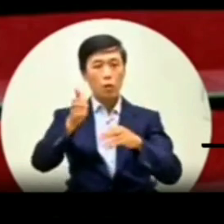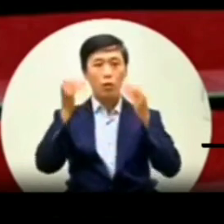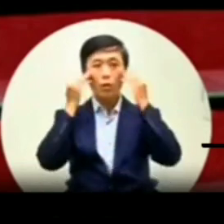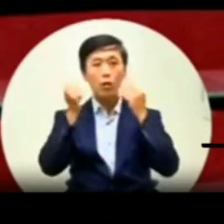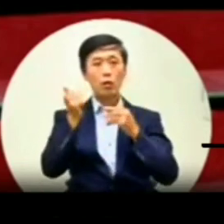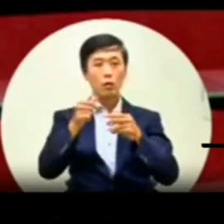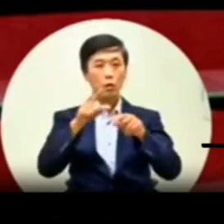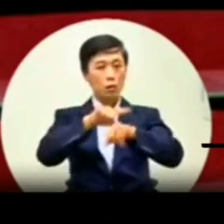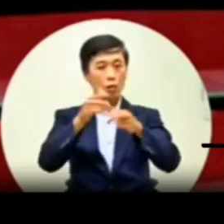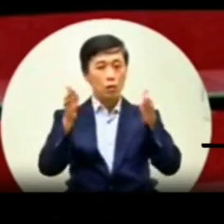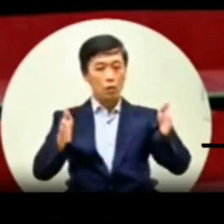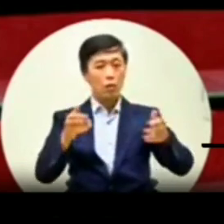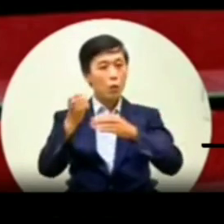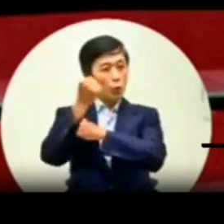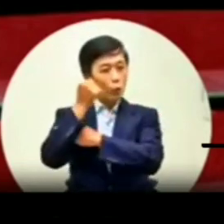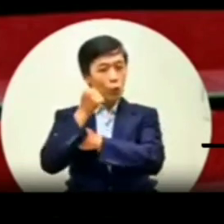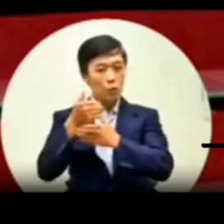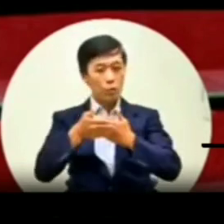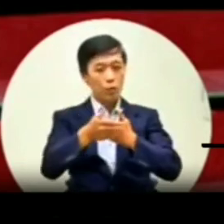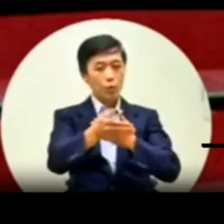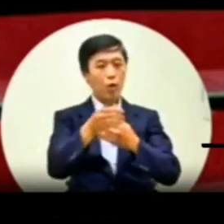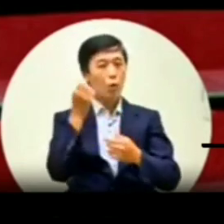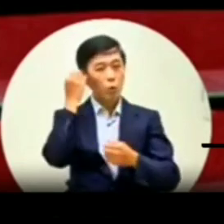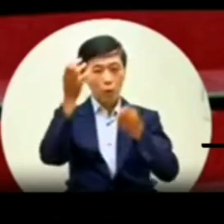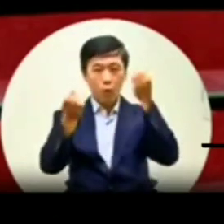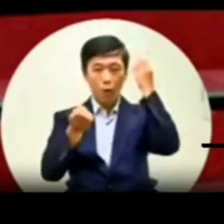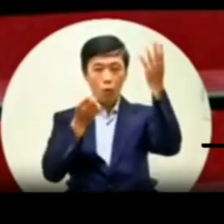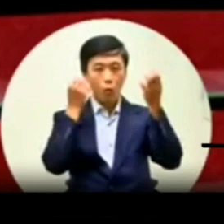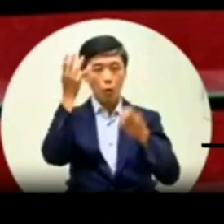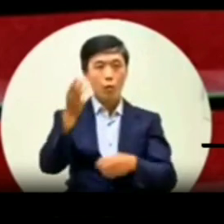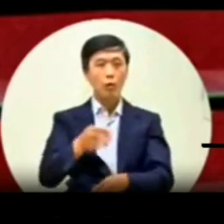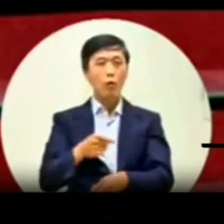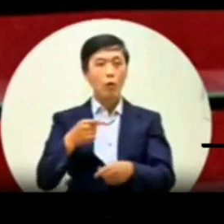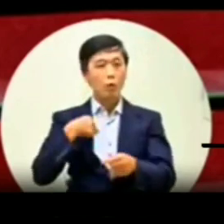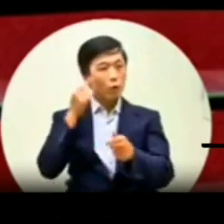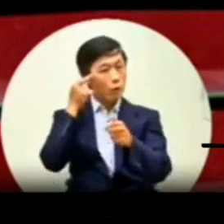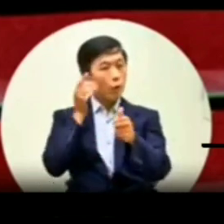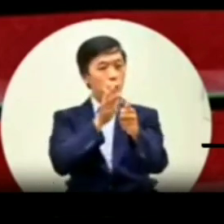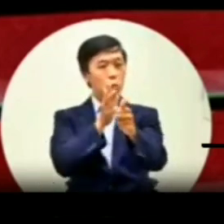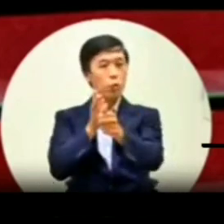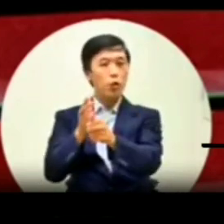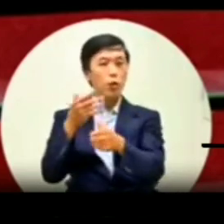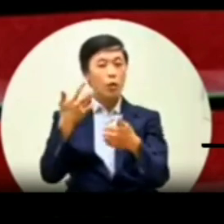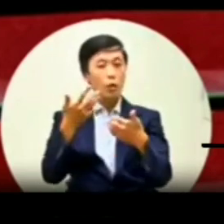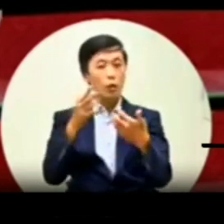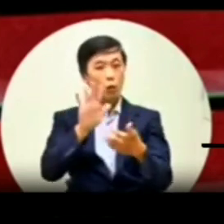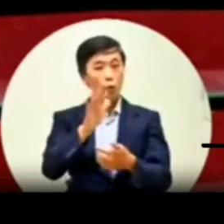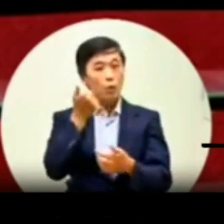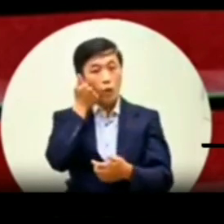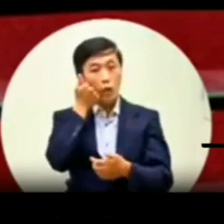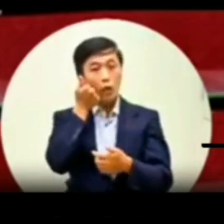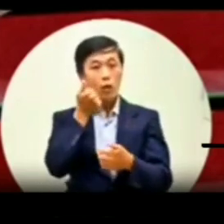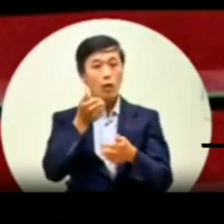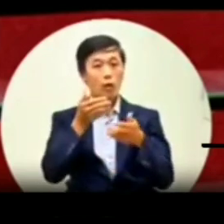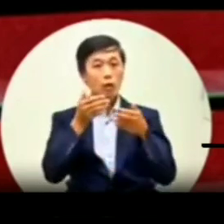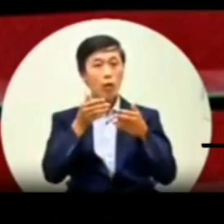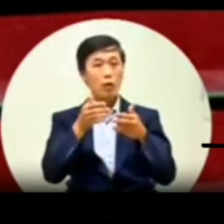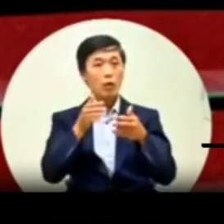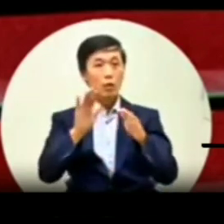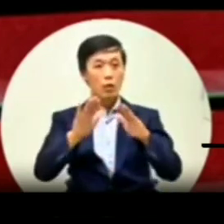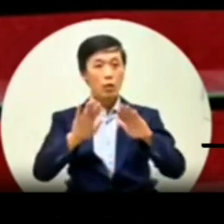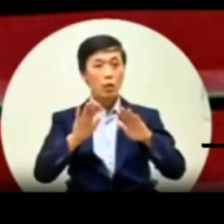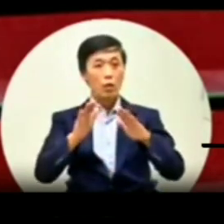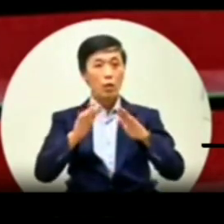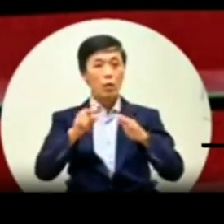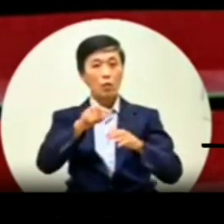所努力的过程似乎都遗忘掉了。但是请问一下，有人能够否认现场所有的官员不够